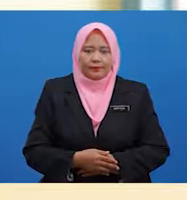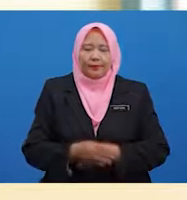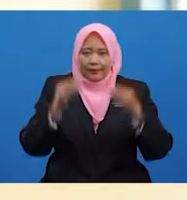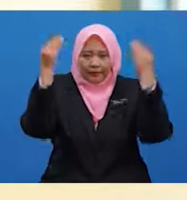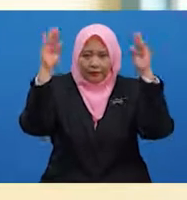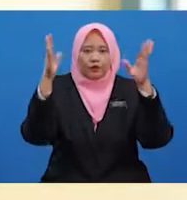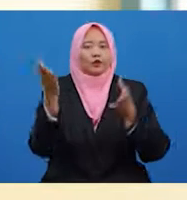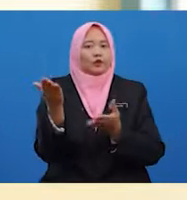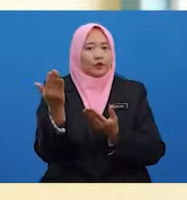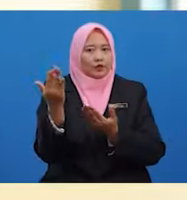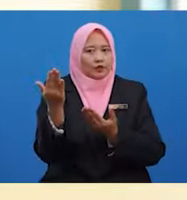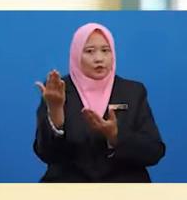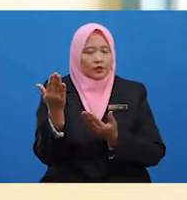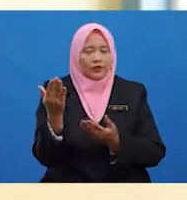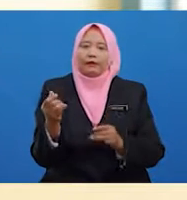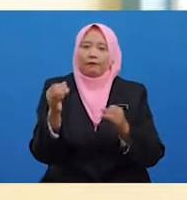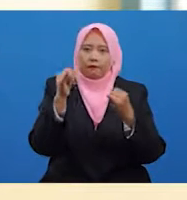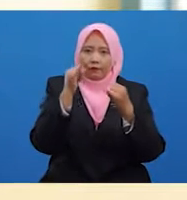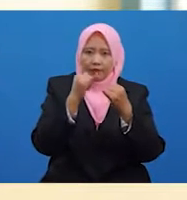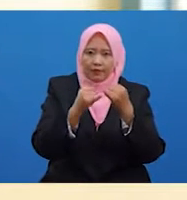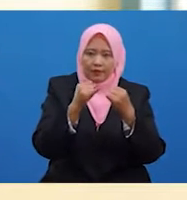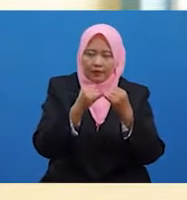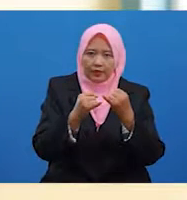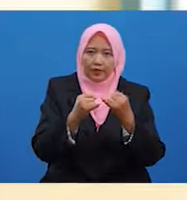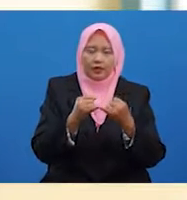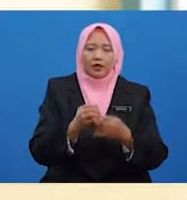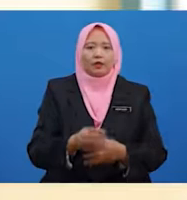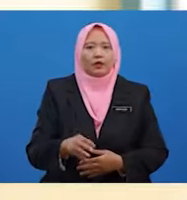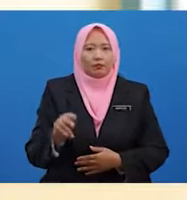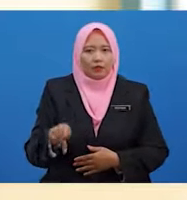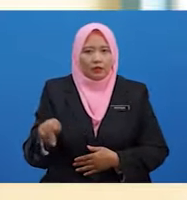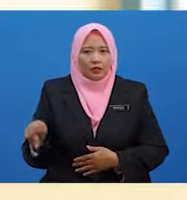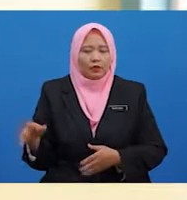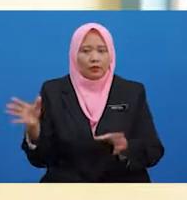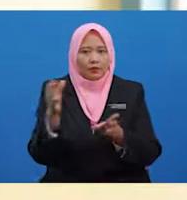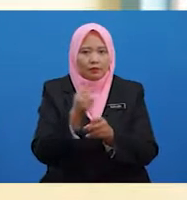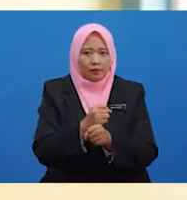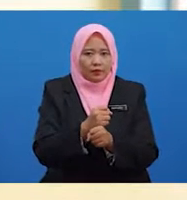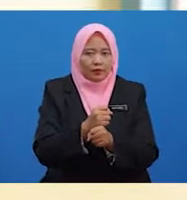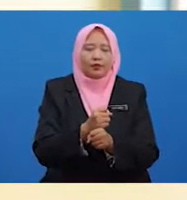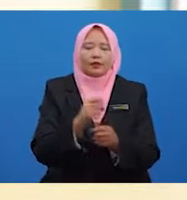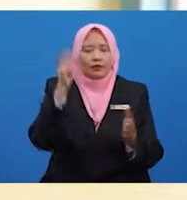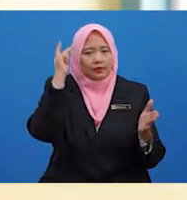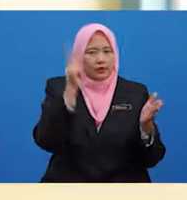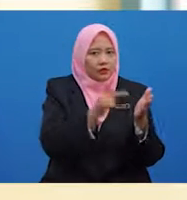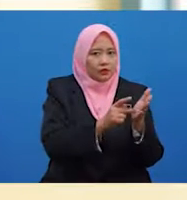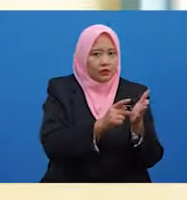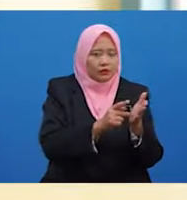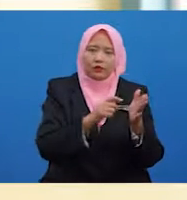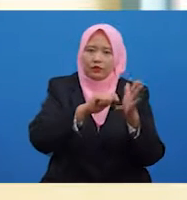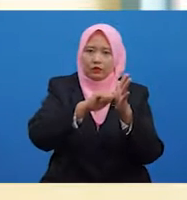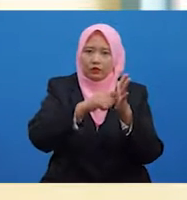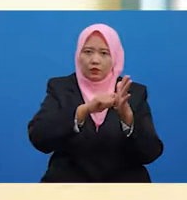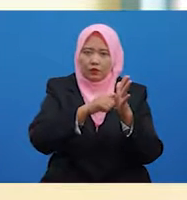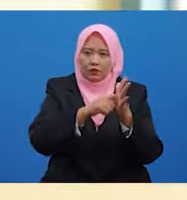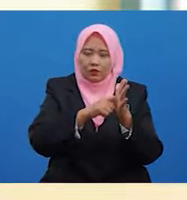Cikgu harap di akhir pelajaran ini nanti, pelajar-pelajar dapat mengenal pasti kata kunci soalan serta menganalisis